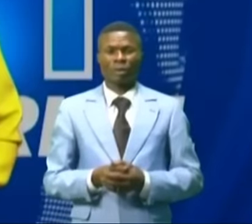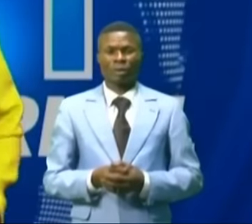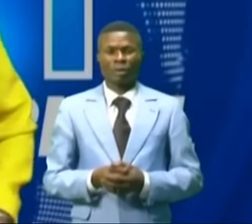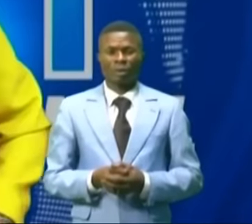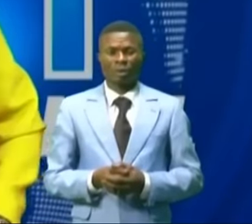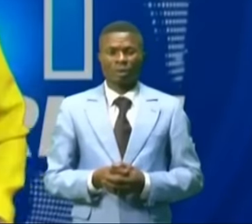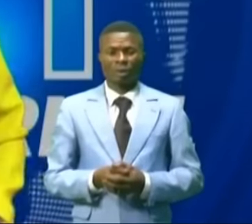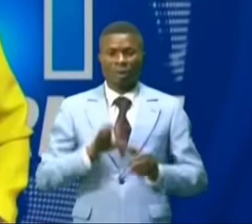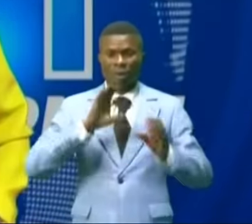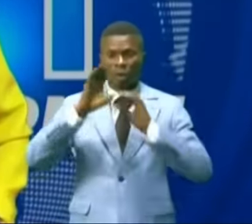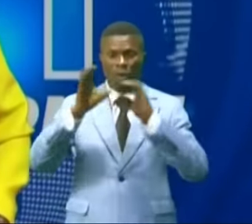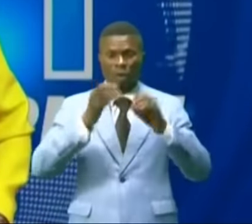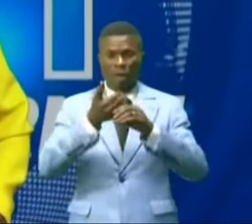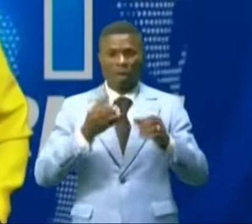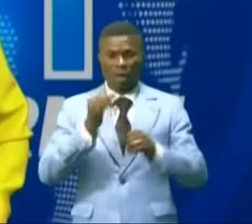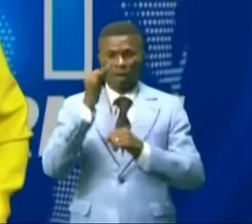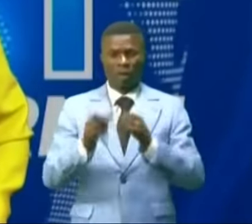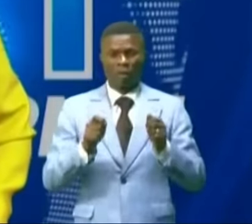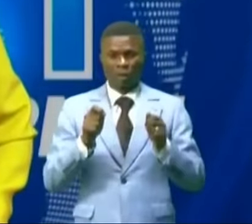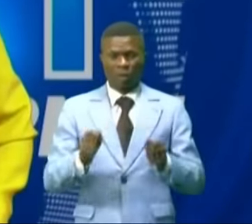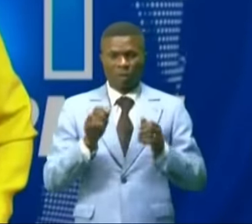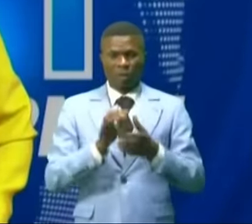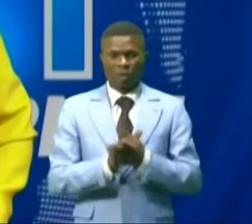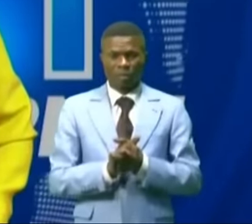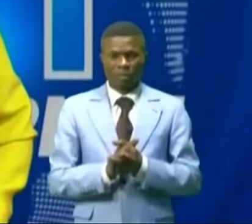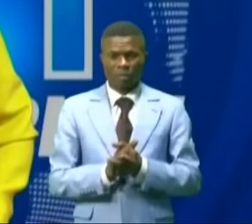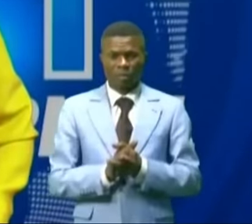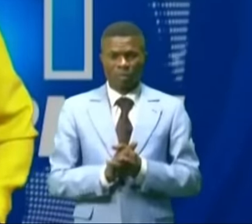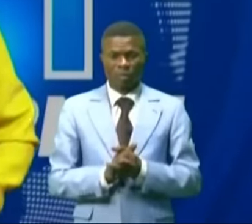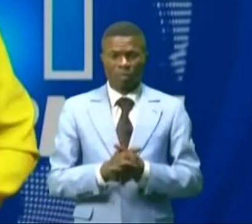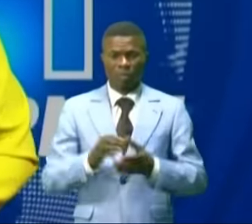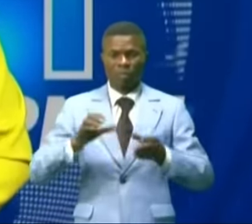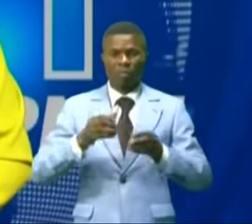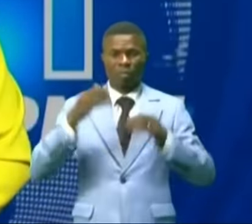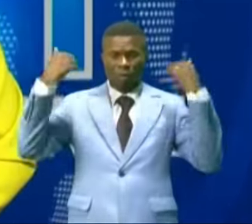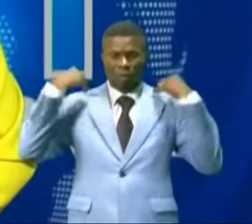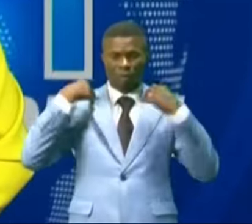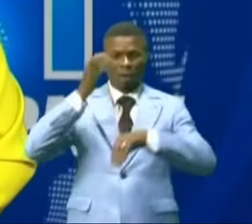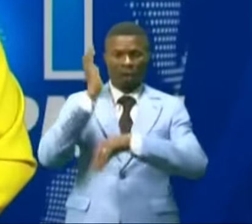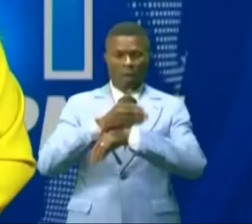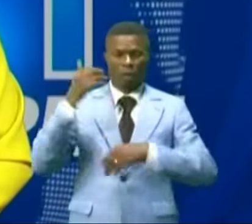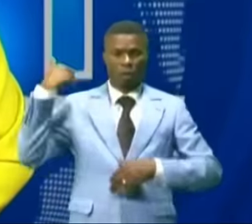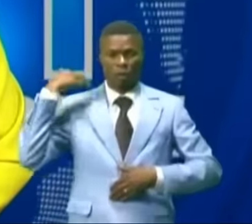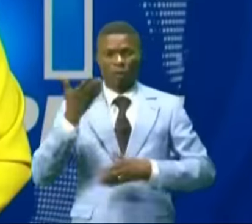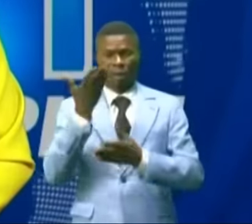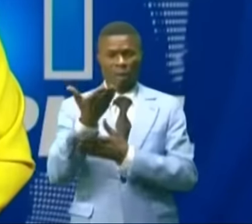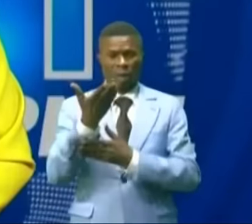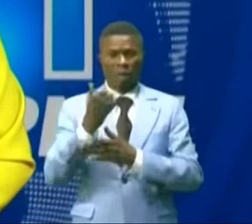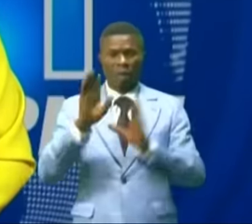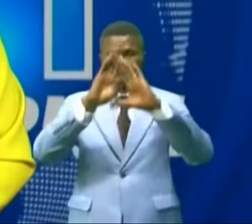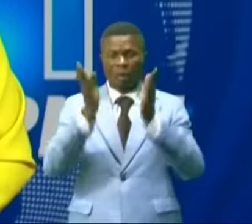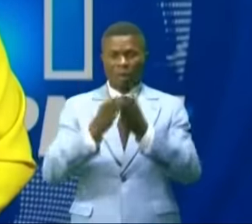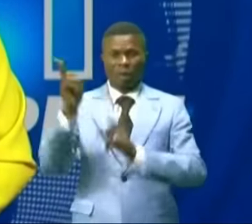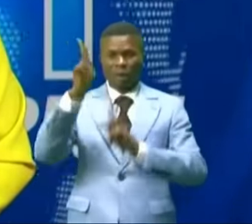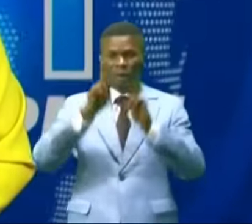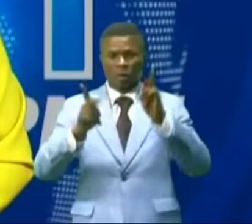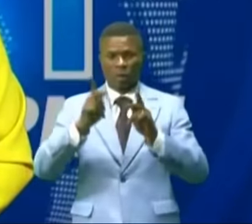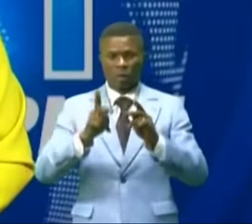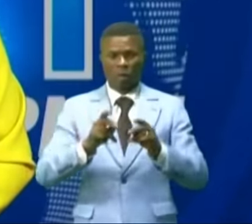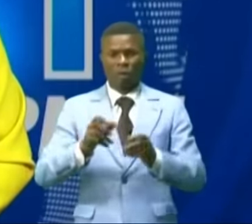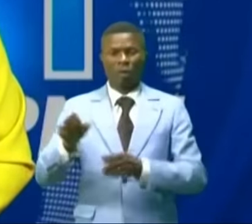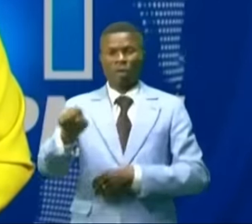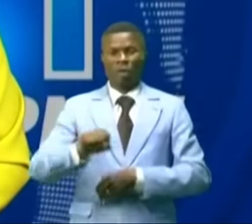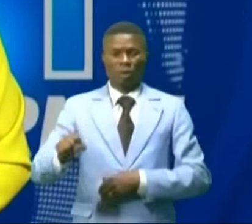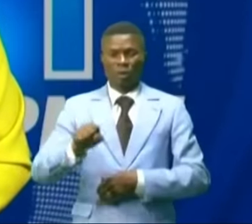Et puis c'est communiqué avant de boucler ce journal. Le greffier en chef du Conseil d'État porte à la connaissance du public que la section